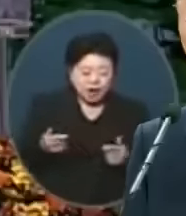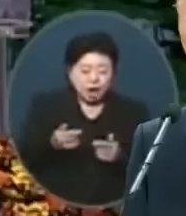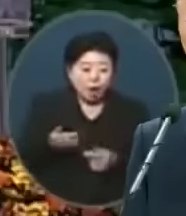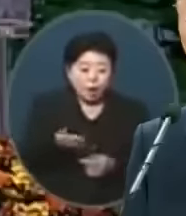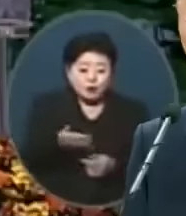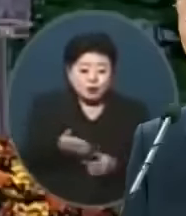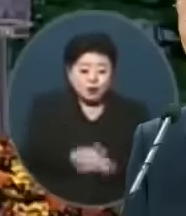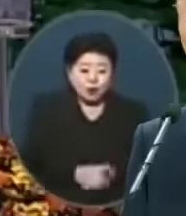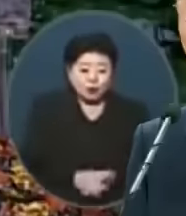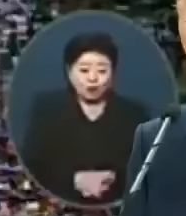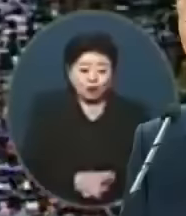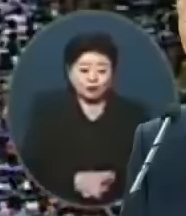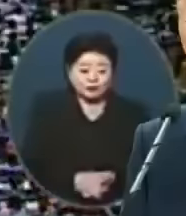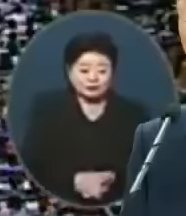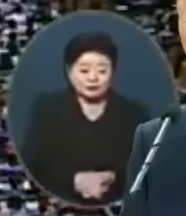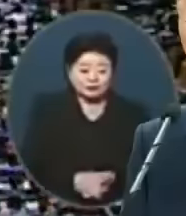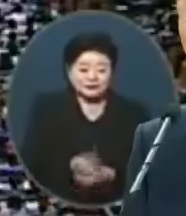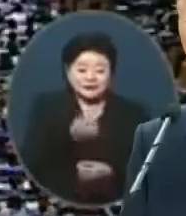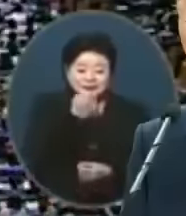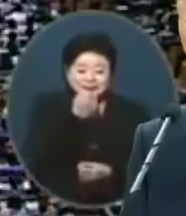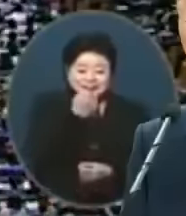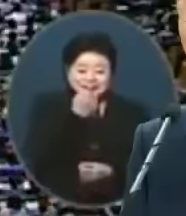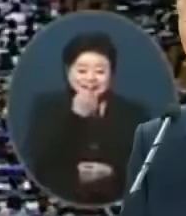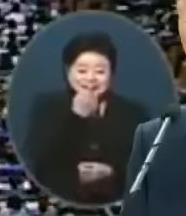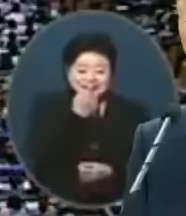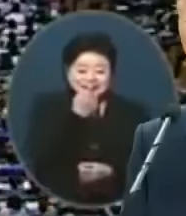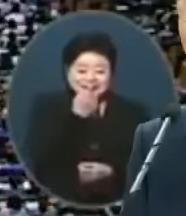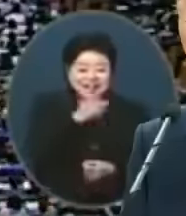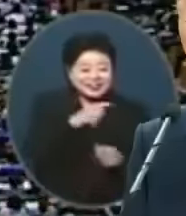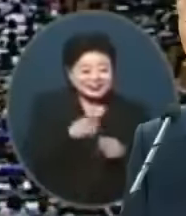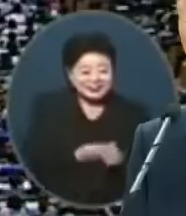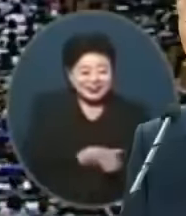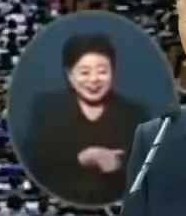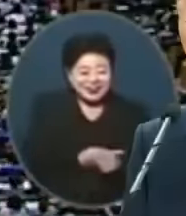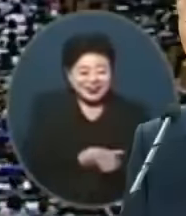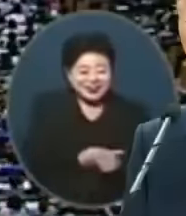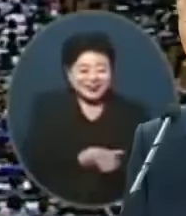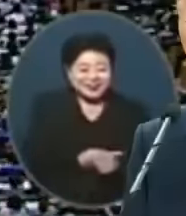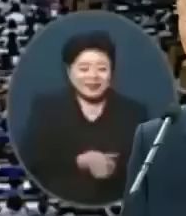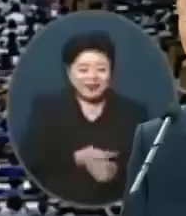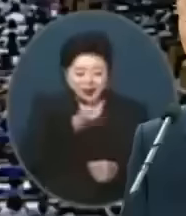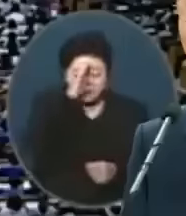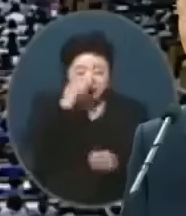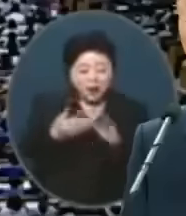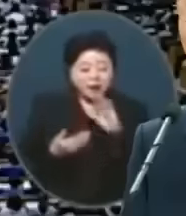것입니다. 그럼 웃음으로써 자연적인 면역